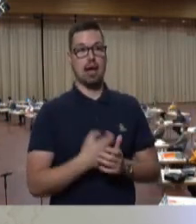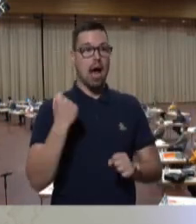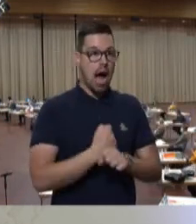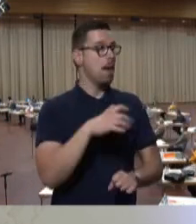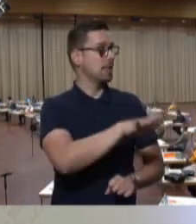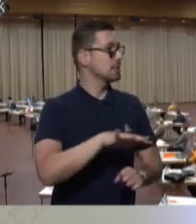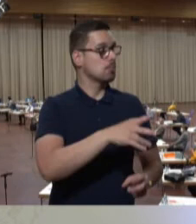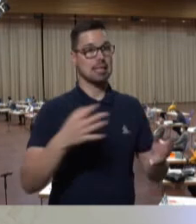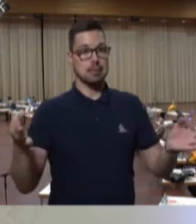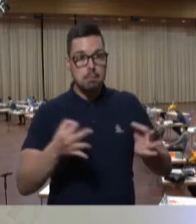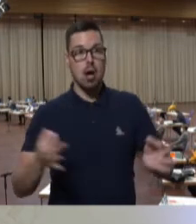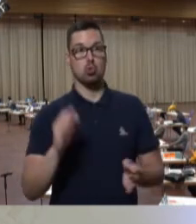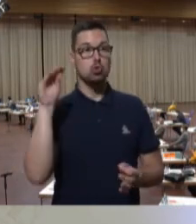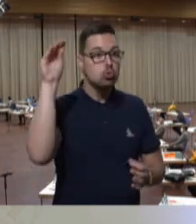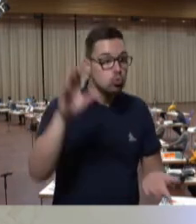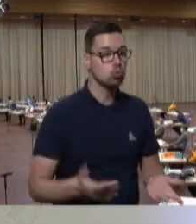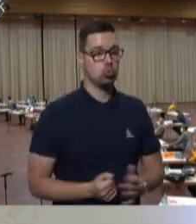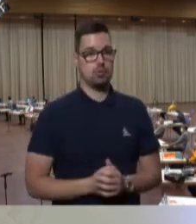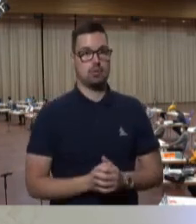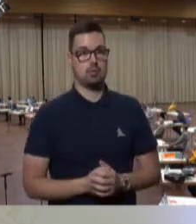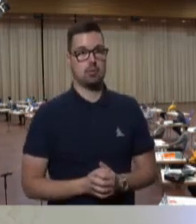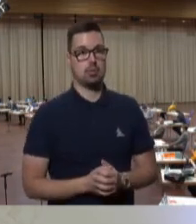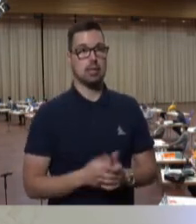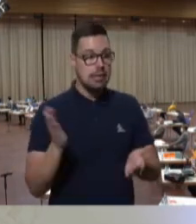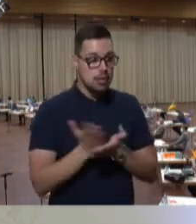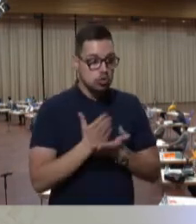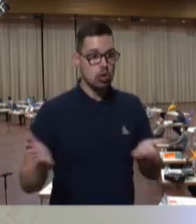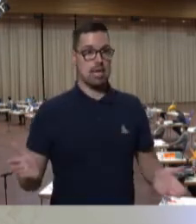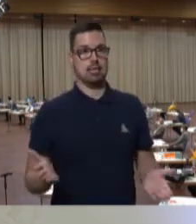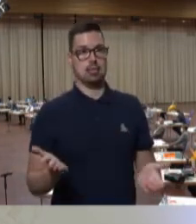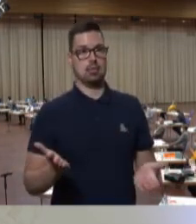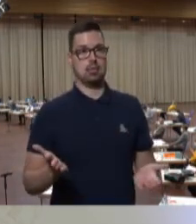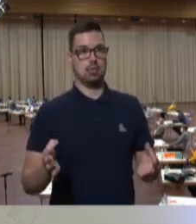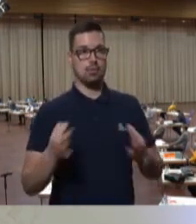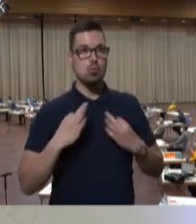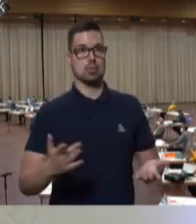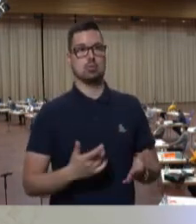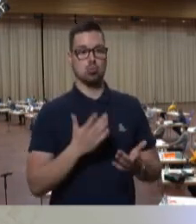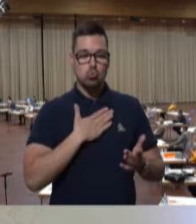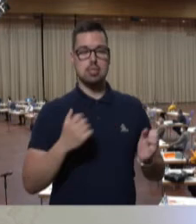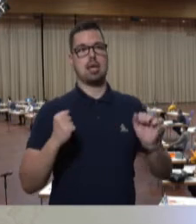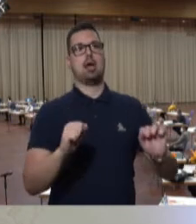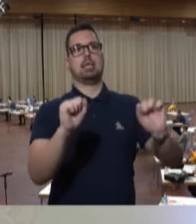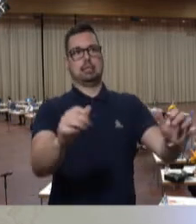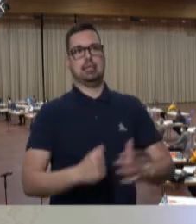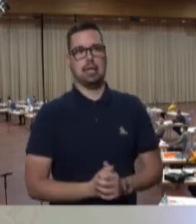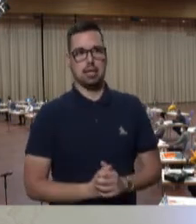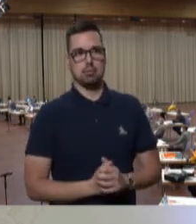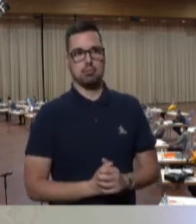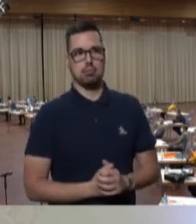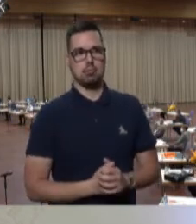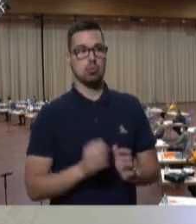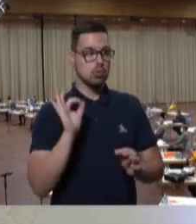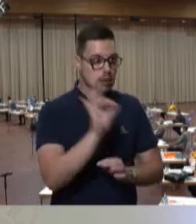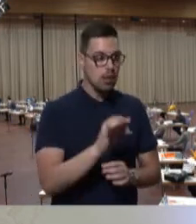persönliche Schicksal in unserem Land eine Zukunft haben. Das ist das Entscheidende und das soll unser Antrieb sein, liebe Kolleginnen und Kollegen. Dafür setzen